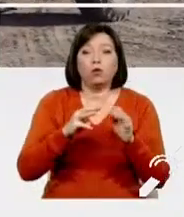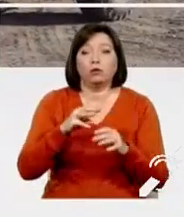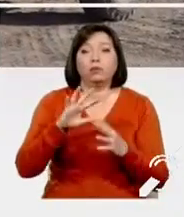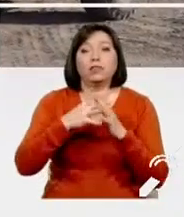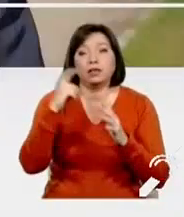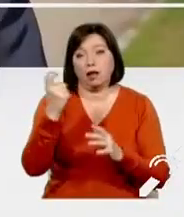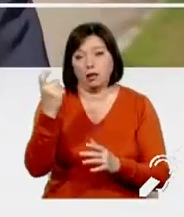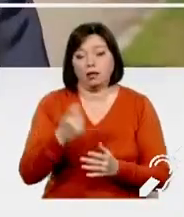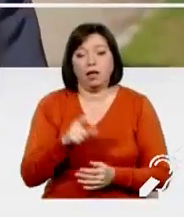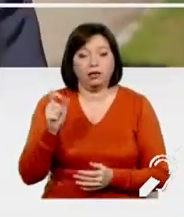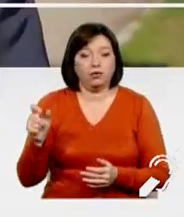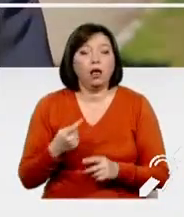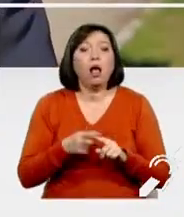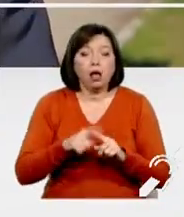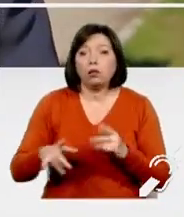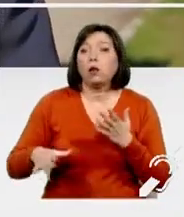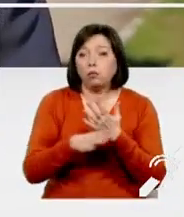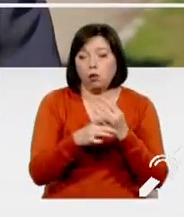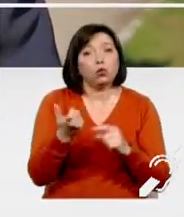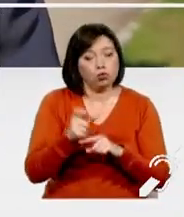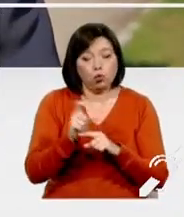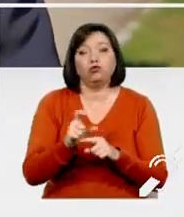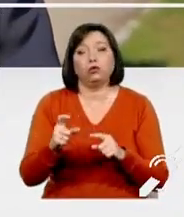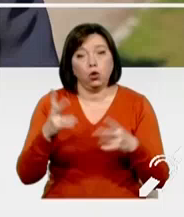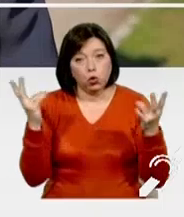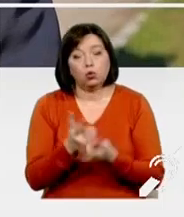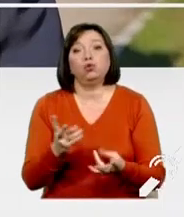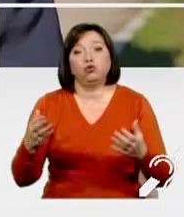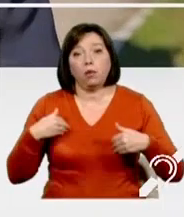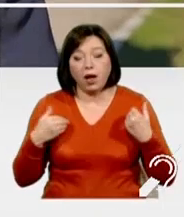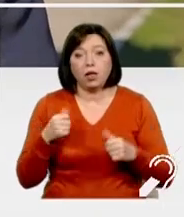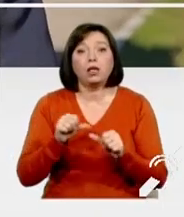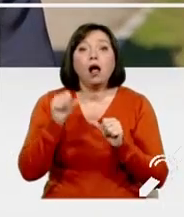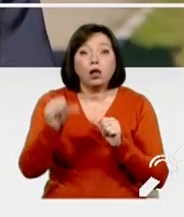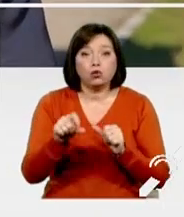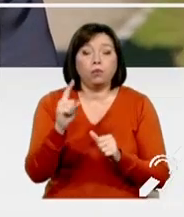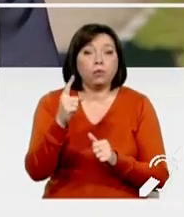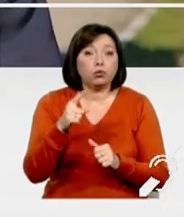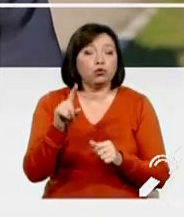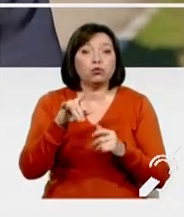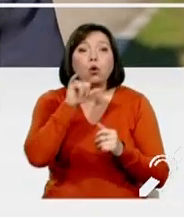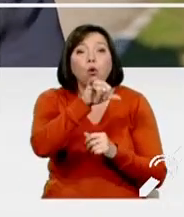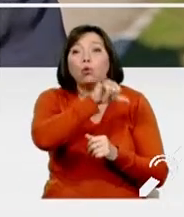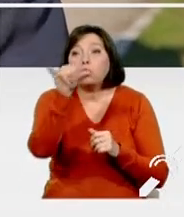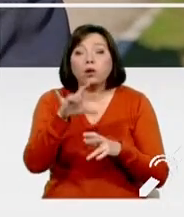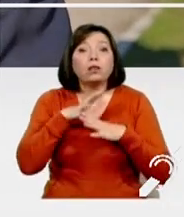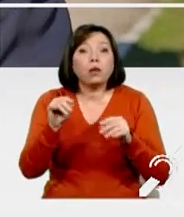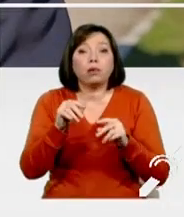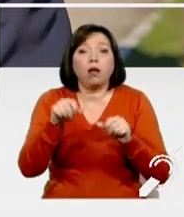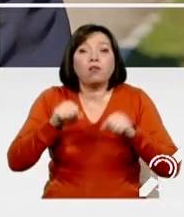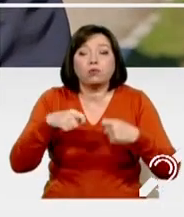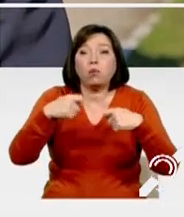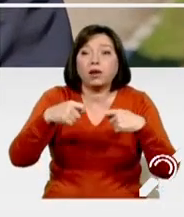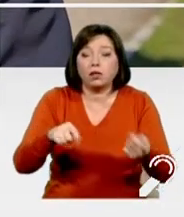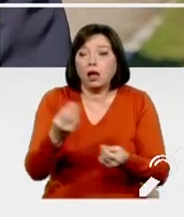producători agricoli. Este totuși un ajutor consistent, mai ales în situația când producătorul agricol nu a avut ce să vândă, nu a avut